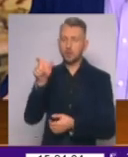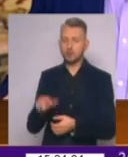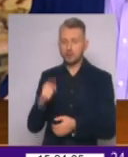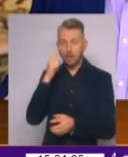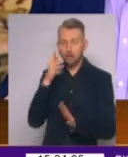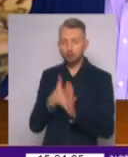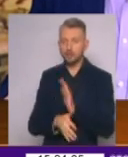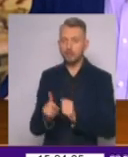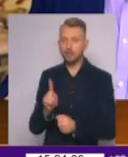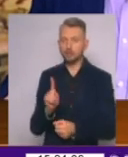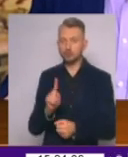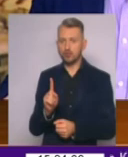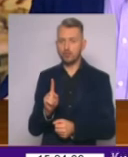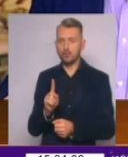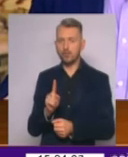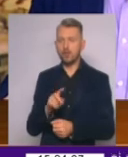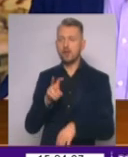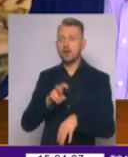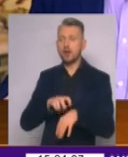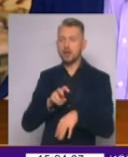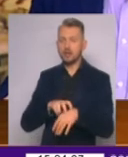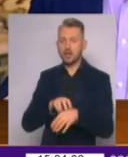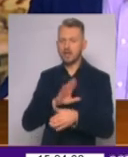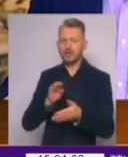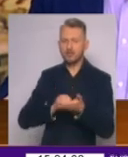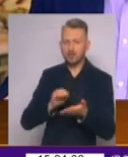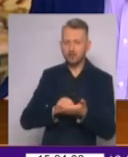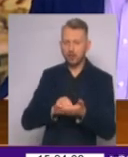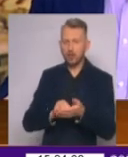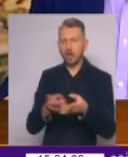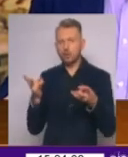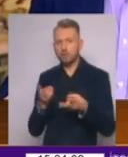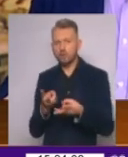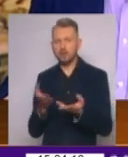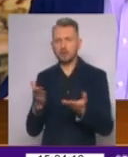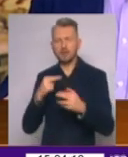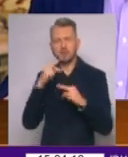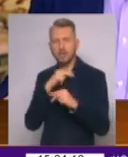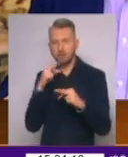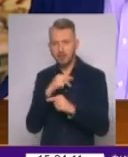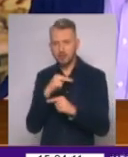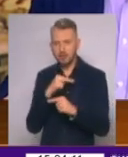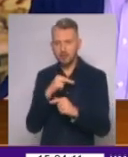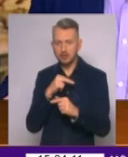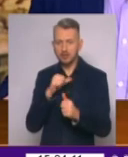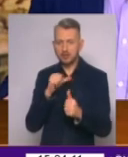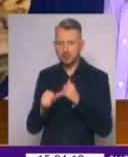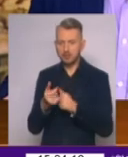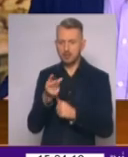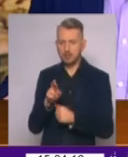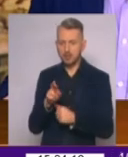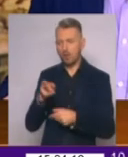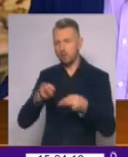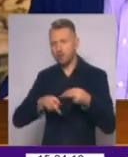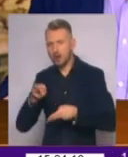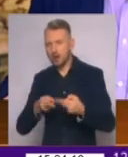розуміє, що лікар виписує, не виписує, а типу, необхідні ті чи інші медикаменти, так, саме ось для там операції